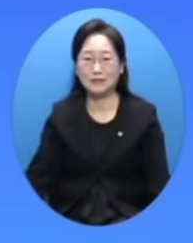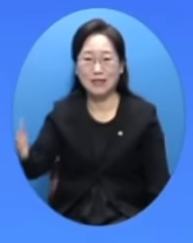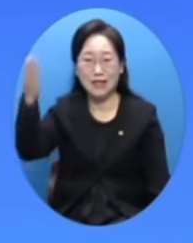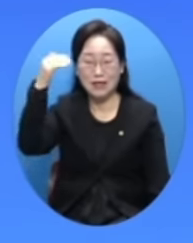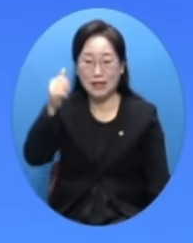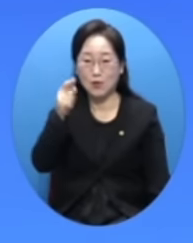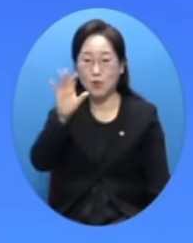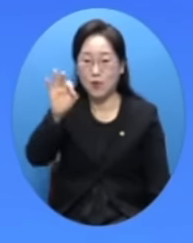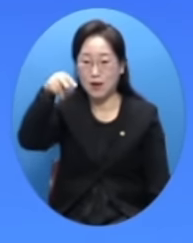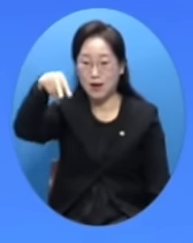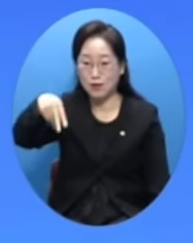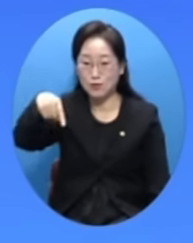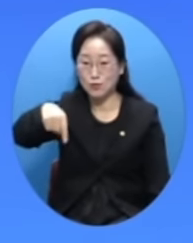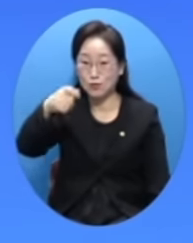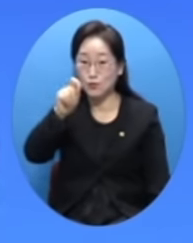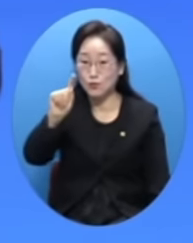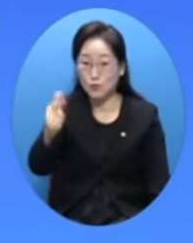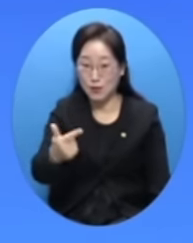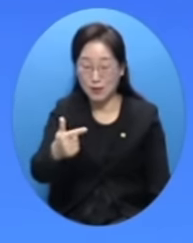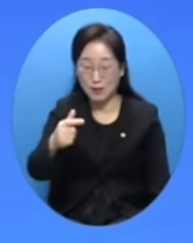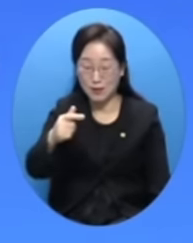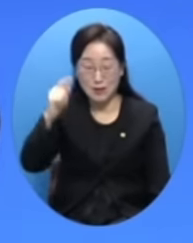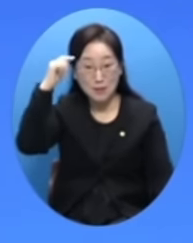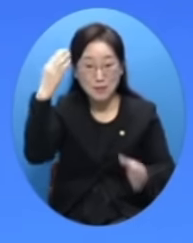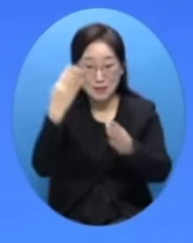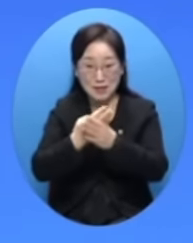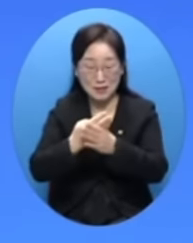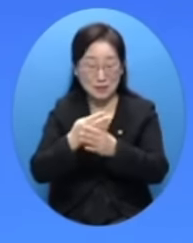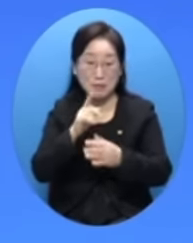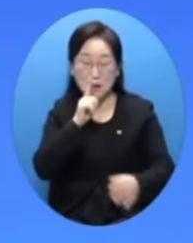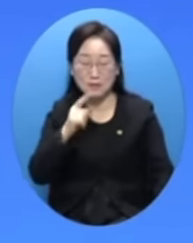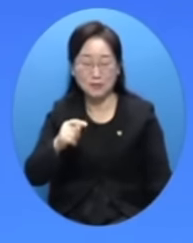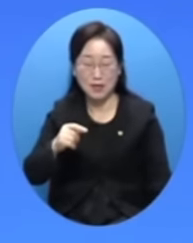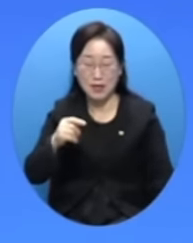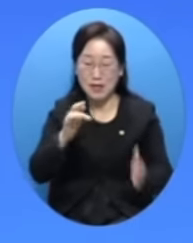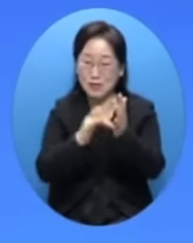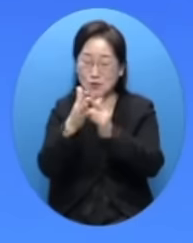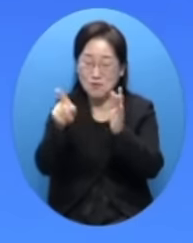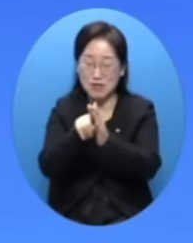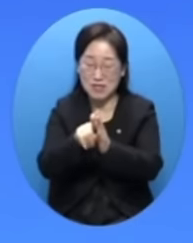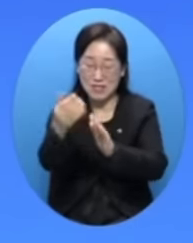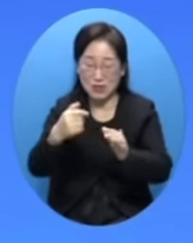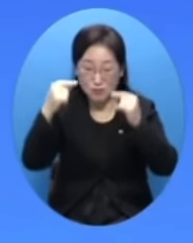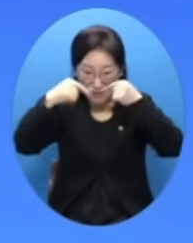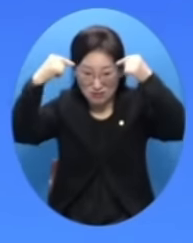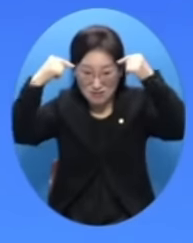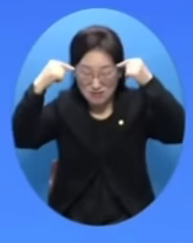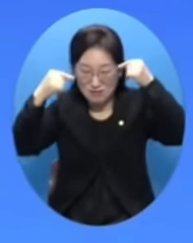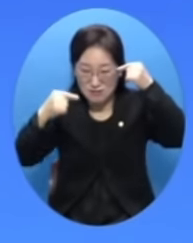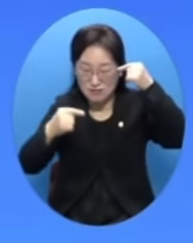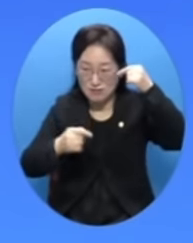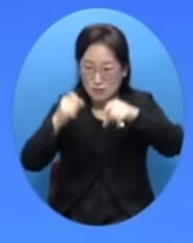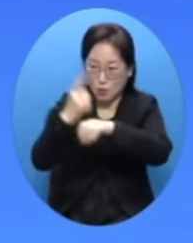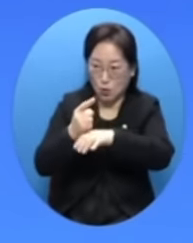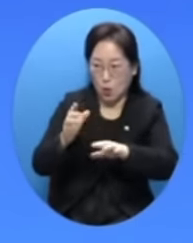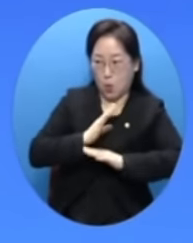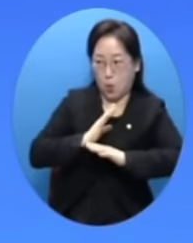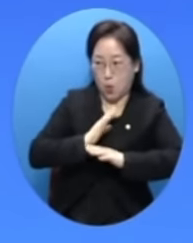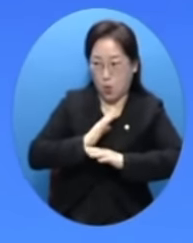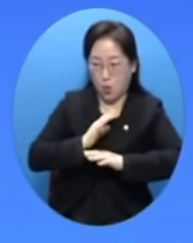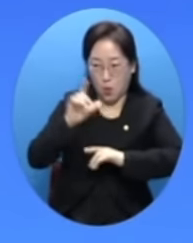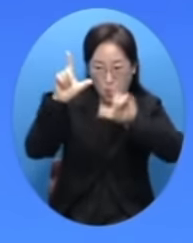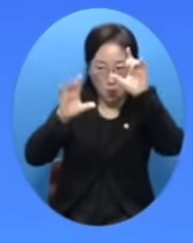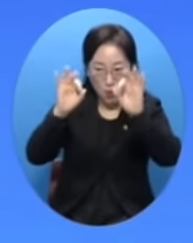박사님이 그런 말씀하시더라고요 예수 믿게 자에는 눈이 이렇게 올라버려 갖고 굉장히 사람들이 볼 때 성질 있는 사람처럼 뵙는데 예수 믿고